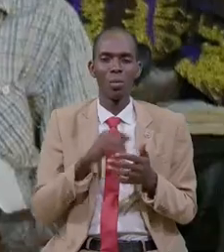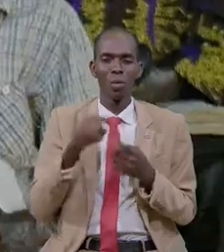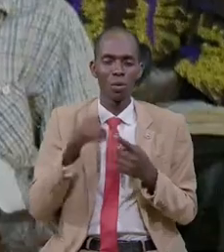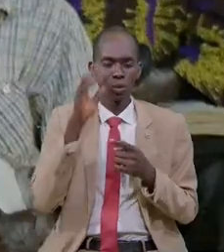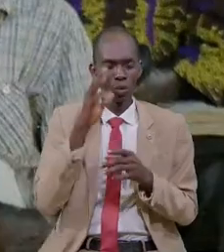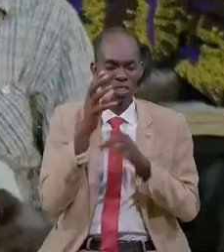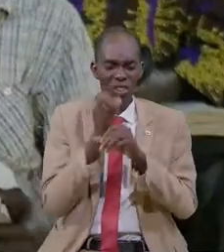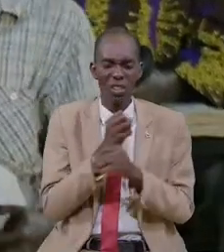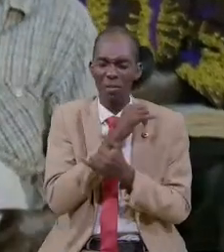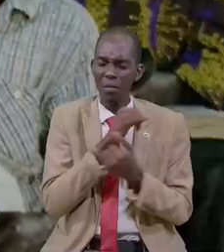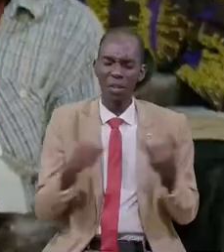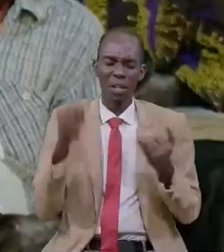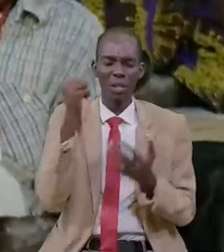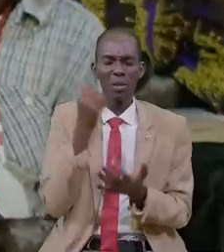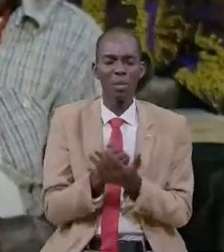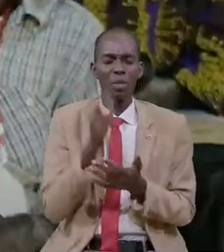amen.